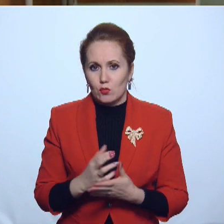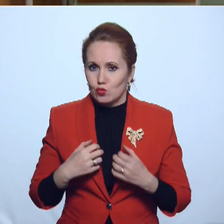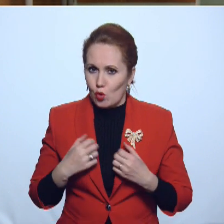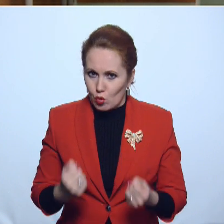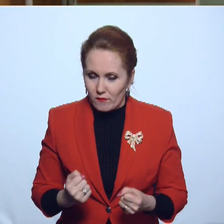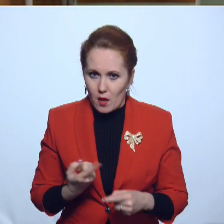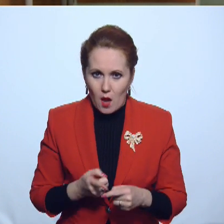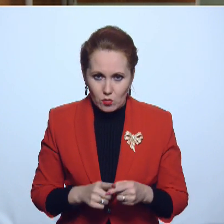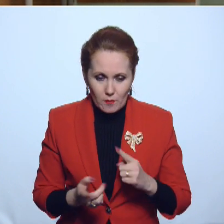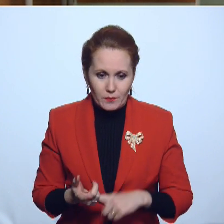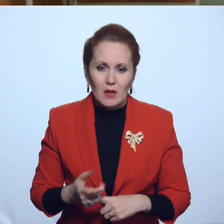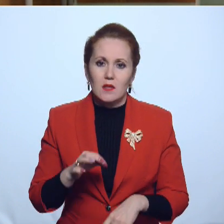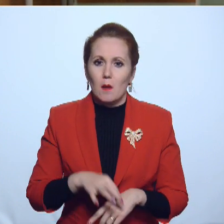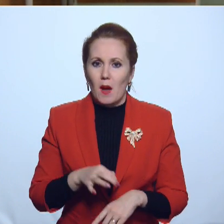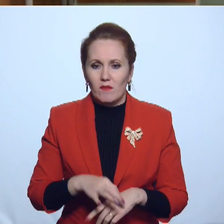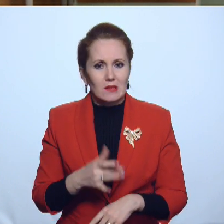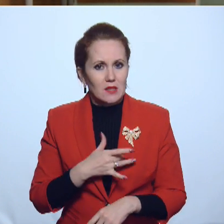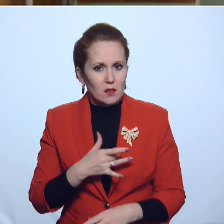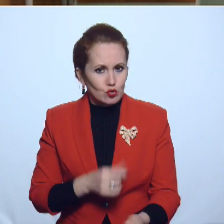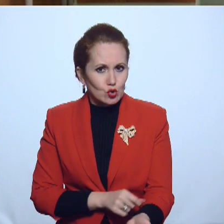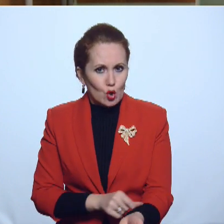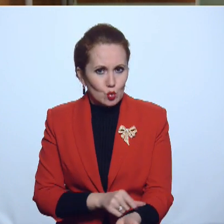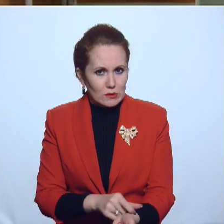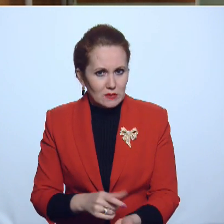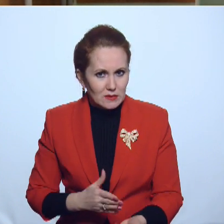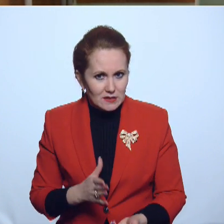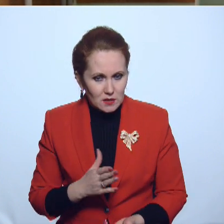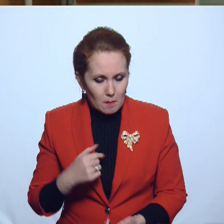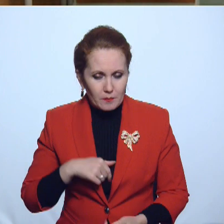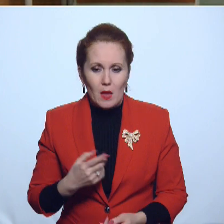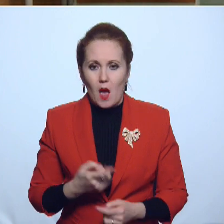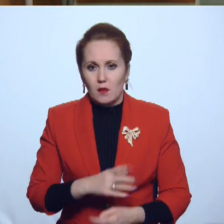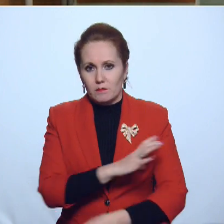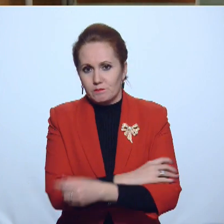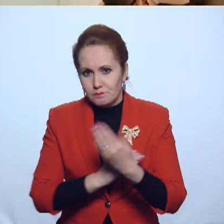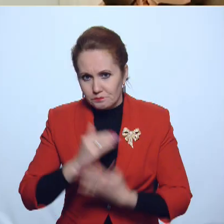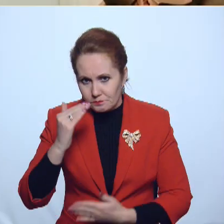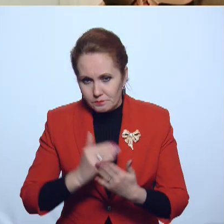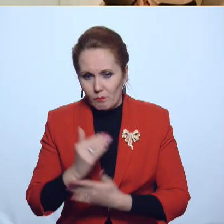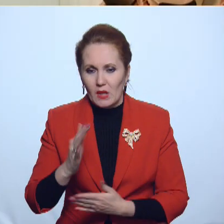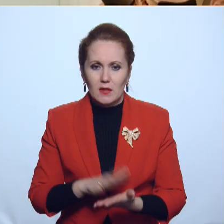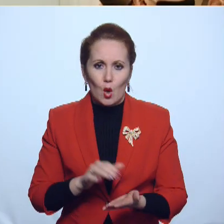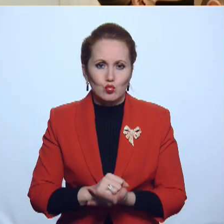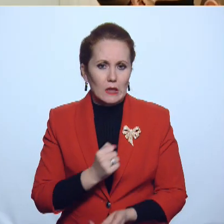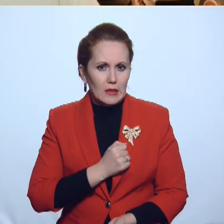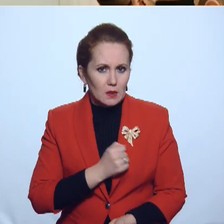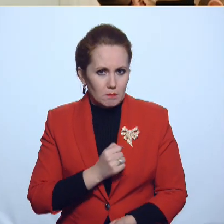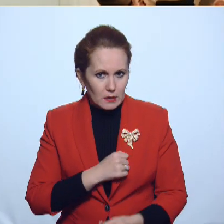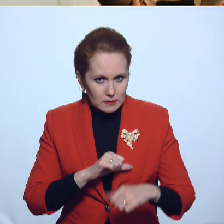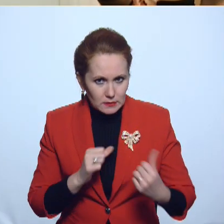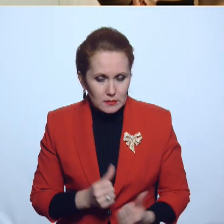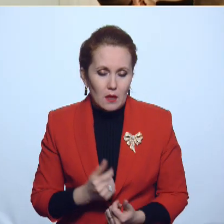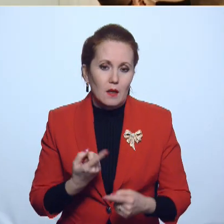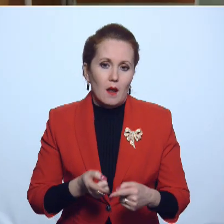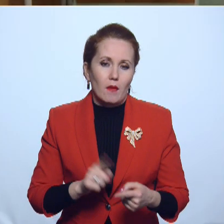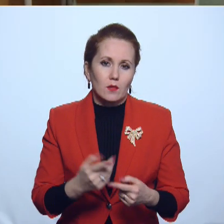здоровья. Это заболевание сердечно-сосудистой системы. Это гипертоническая болезнь, нарушение ритма сердца. Вот,